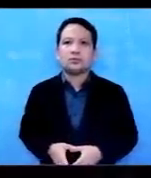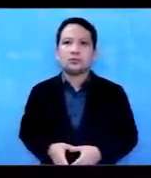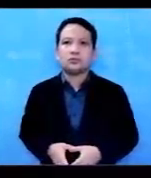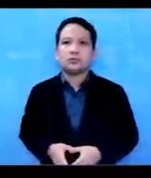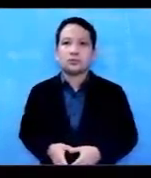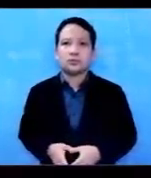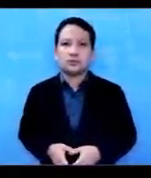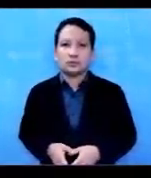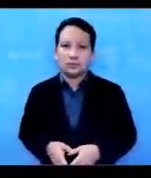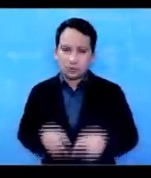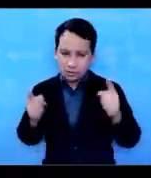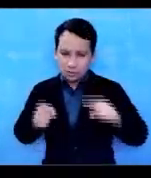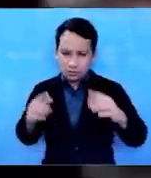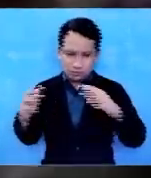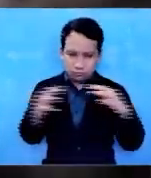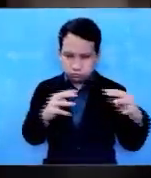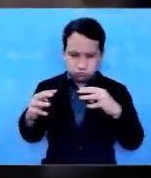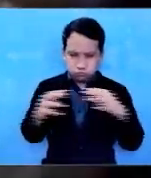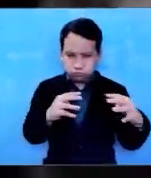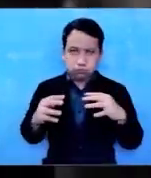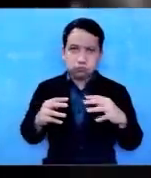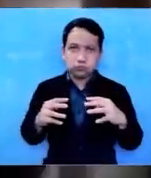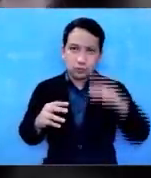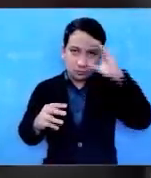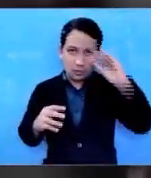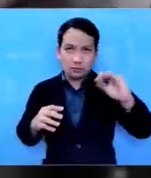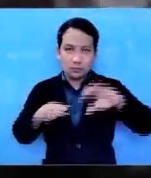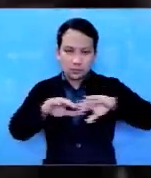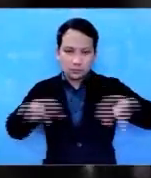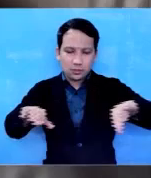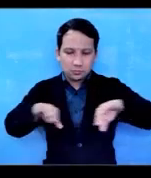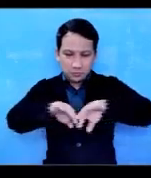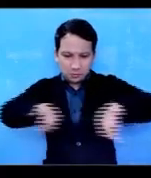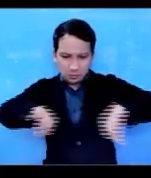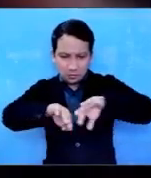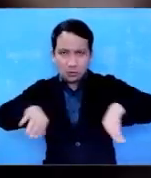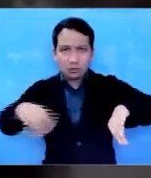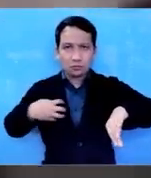Dito na nagkagulo kung saan sinubukan ng mga lalaki at ilang pulis na umawat.